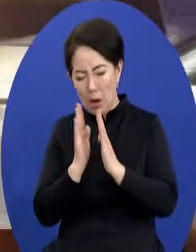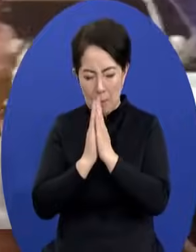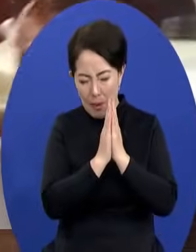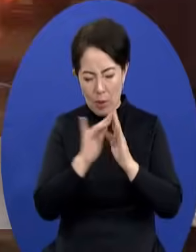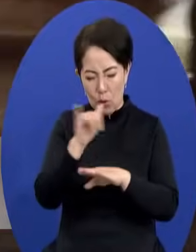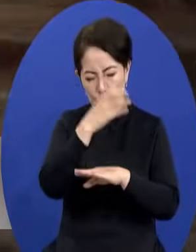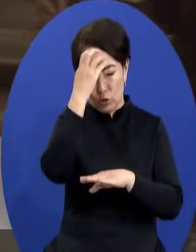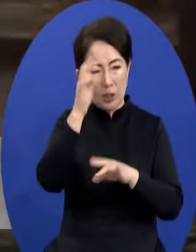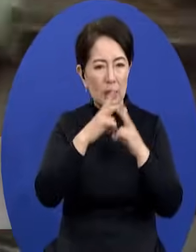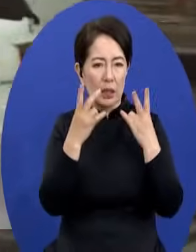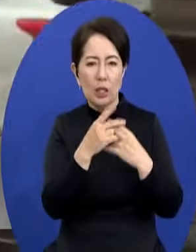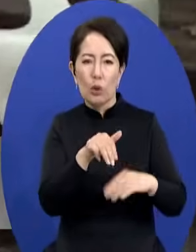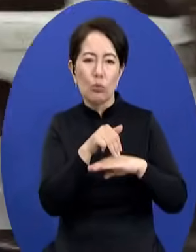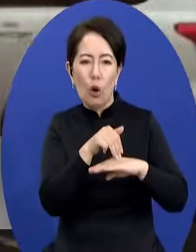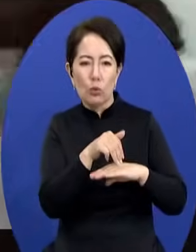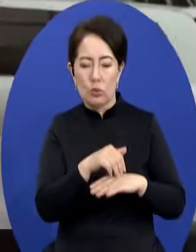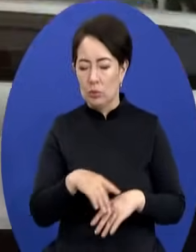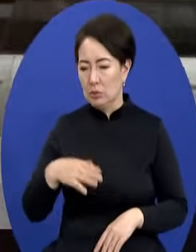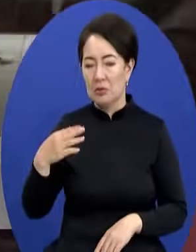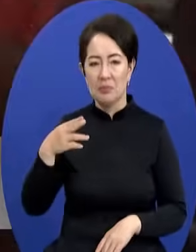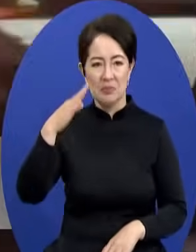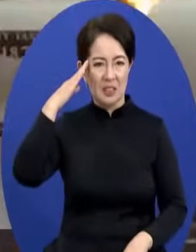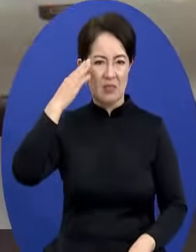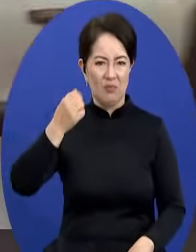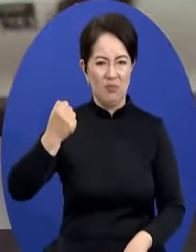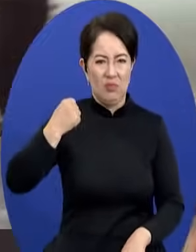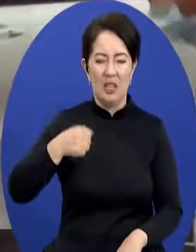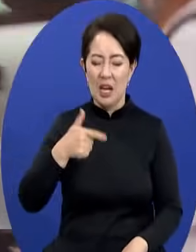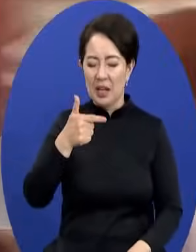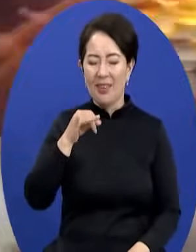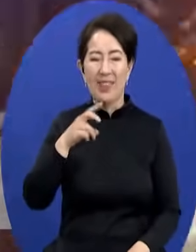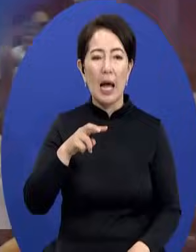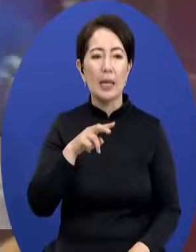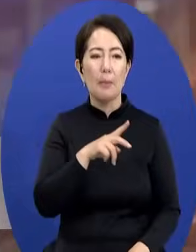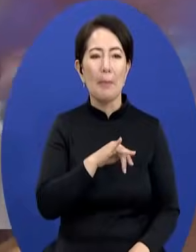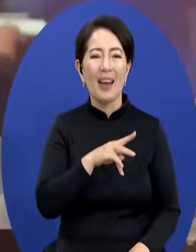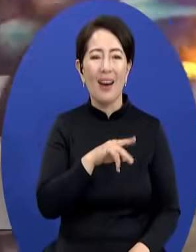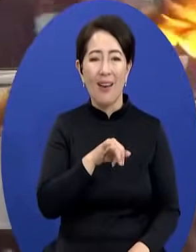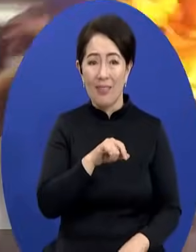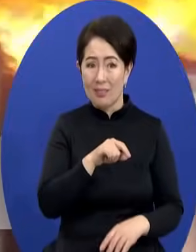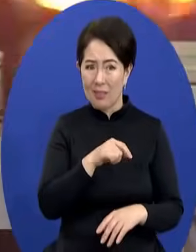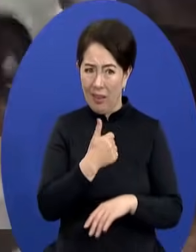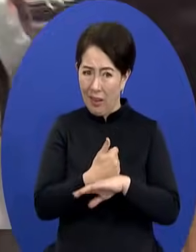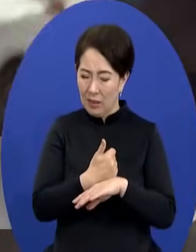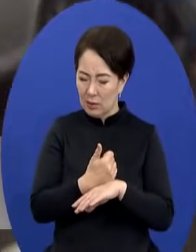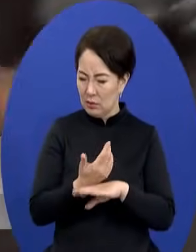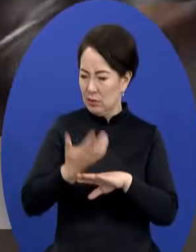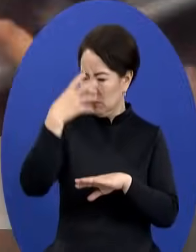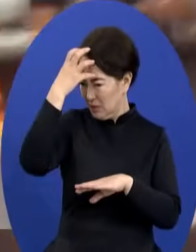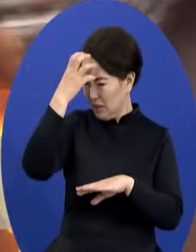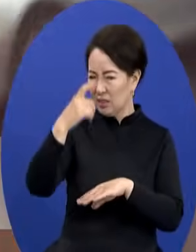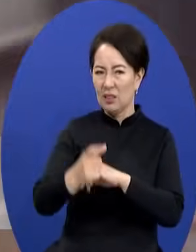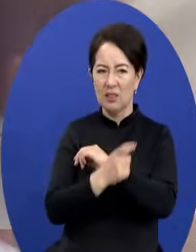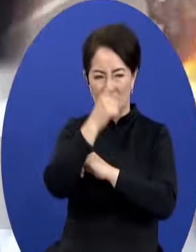болсон. Генерал Мин Аун Хлайнаар удирдуулсан армийнхан төрийн эрхийг гартаа авч өнгөрсөн жилүүдэд тус улсын засгийн эрхийг